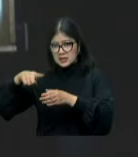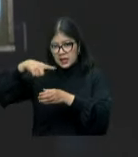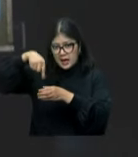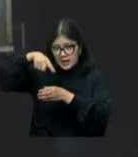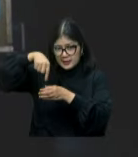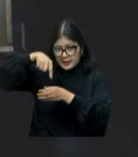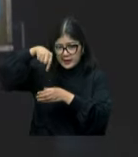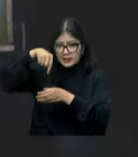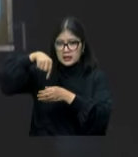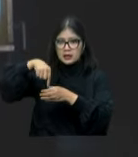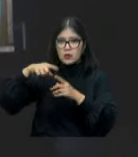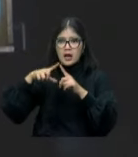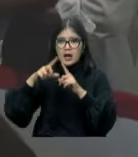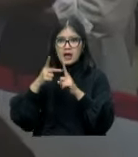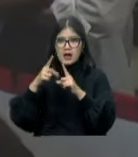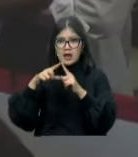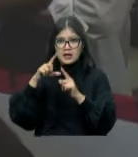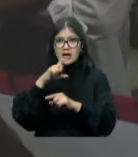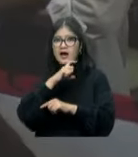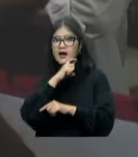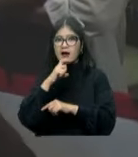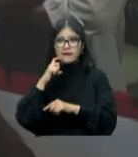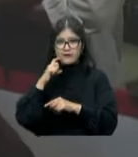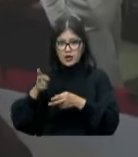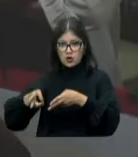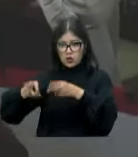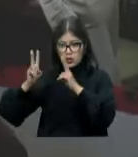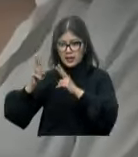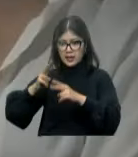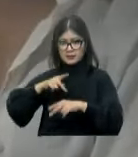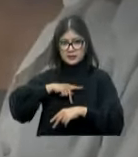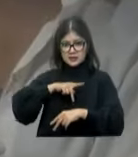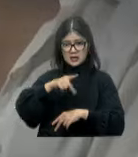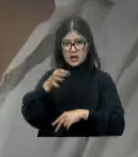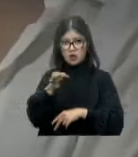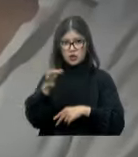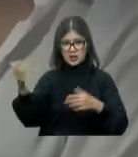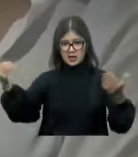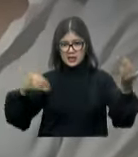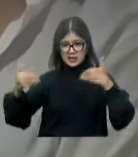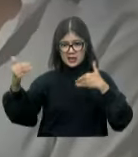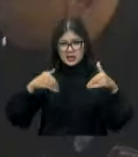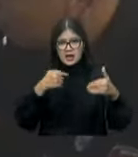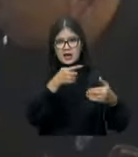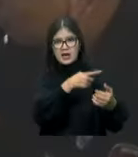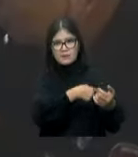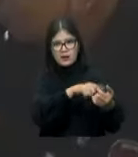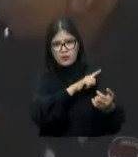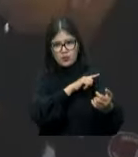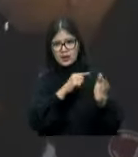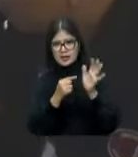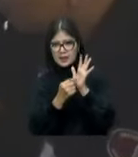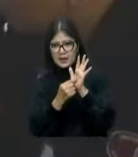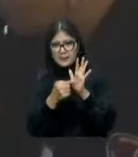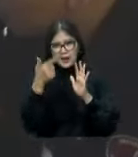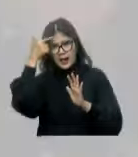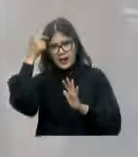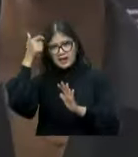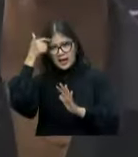Cafe Next Hotel Yogyakarta, peserta yang datang dari berbagai kota ini menampilkan kemampuan dan keahlian mereka dalam seni menghias di atas